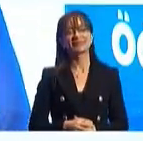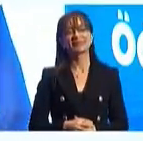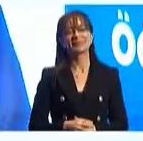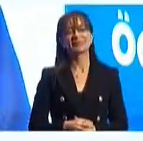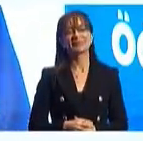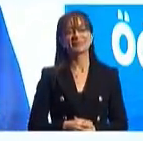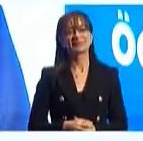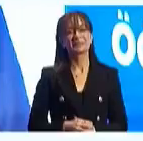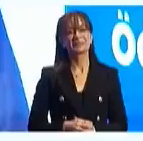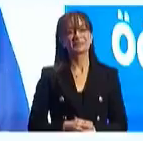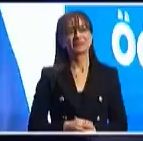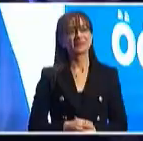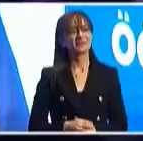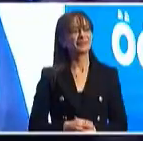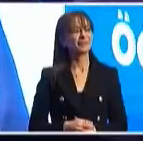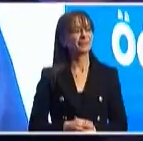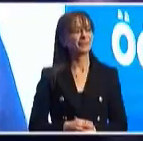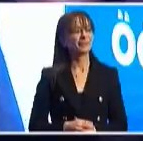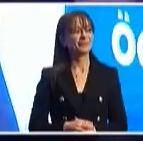İnşallah.